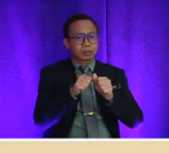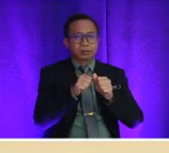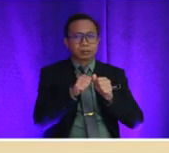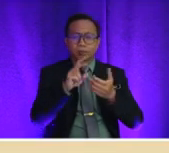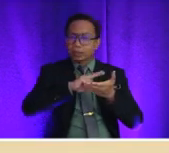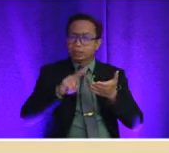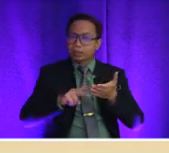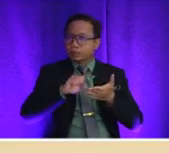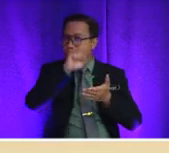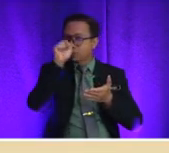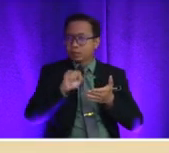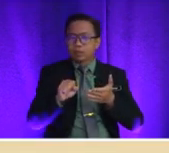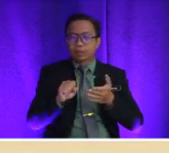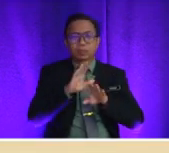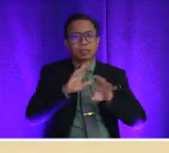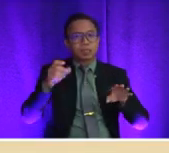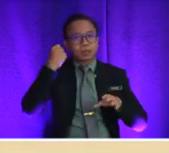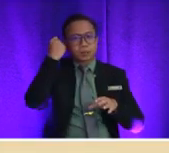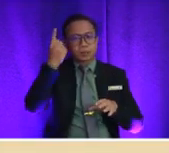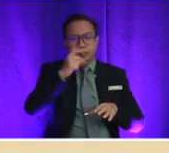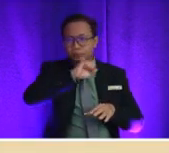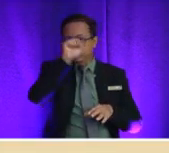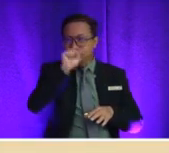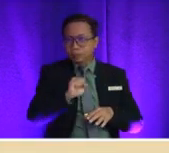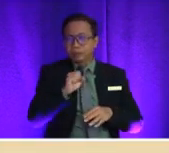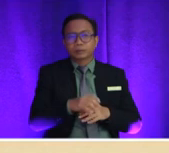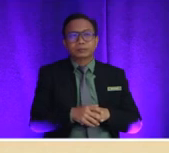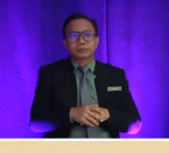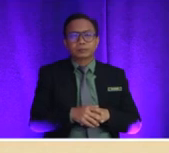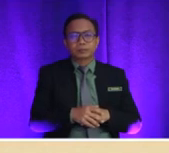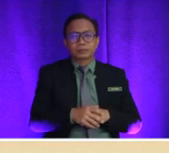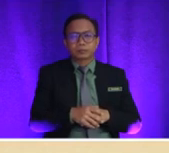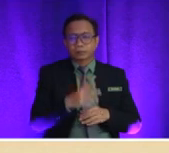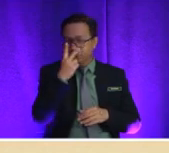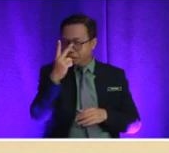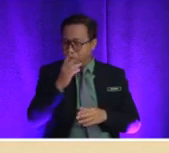membaca soalan dan tidak memahami kehendak salat Nah jadi